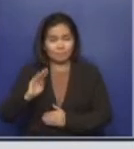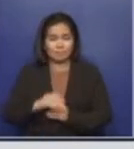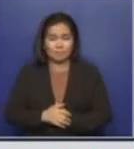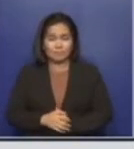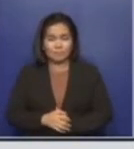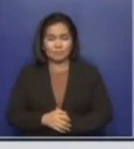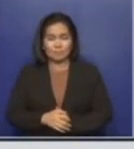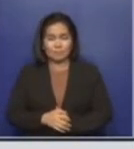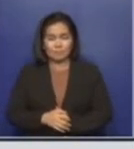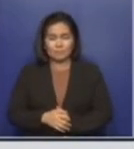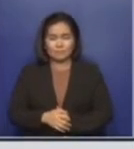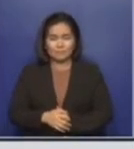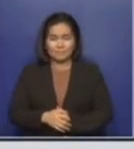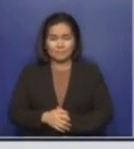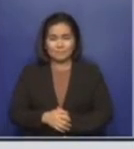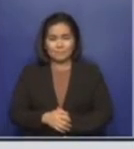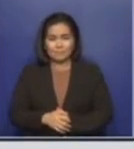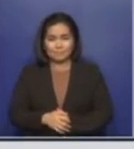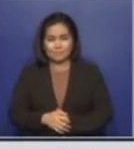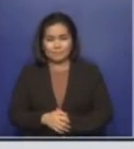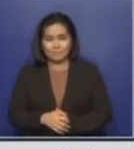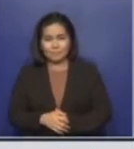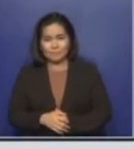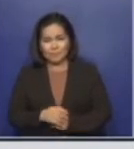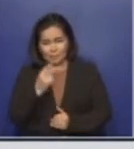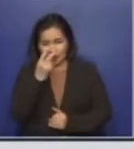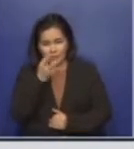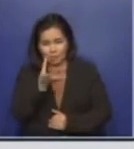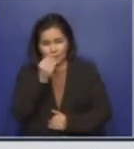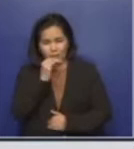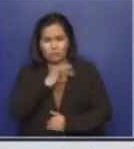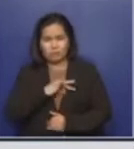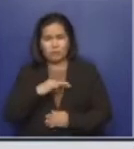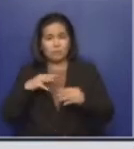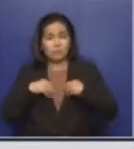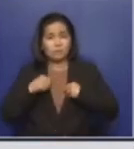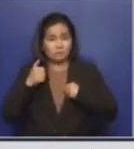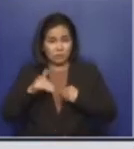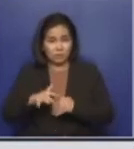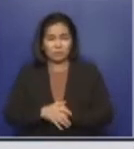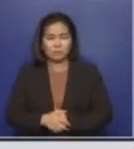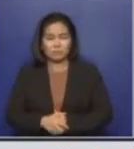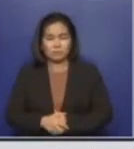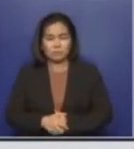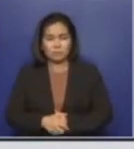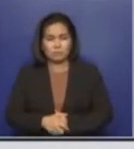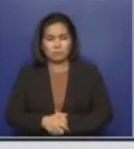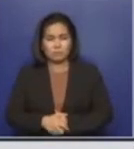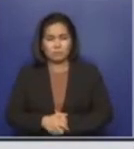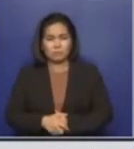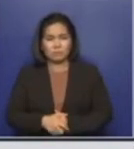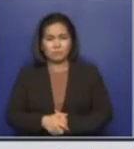ท่านประธานครับผมรับไม่ได้พระราชบัญญัติฉ